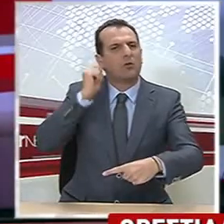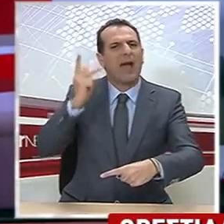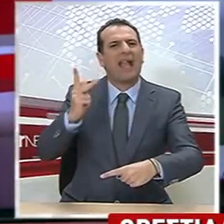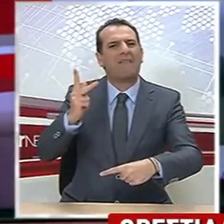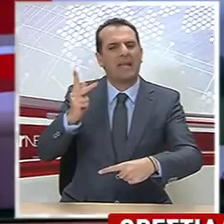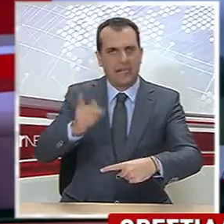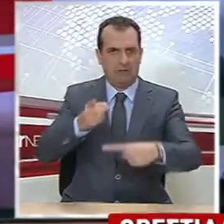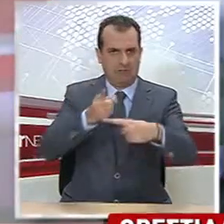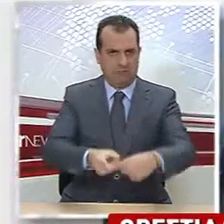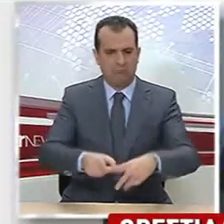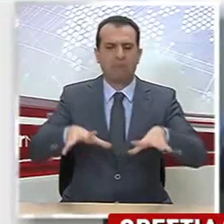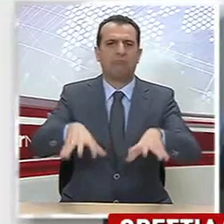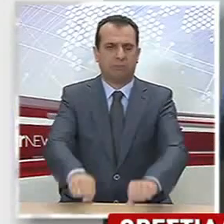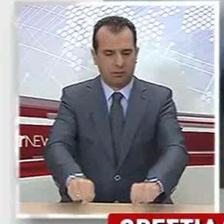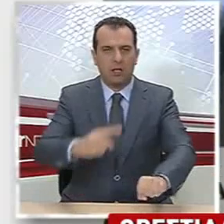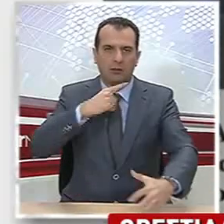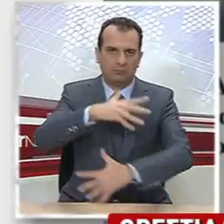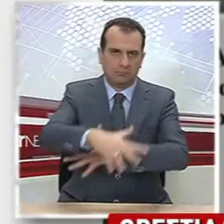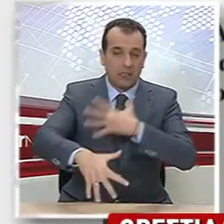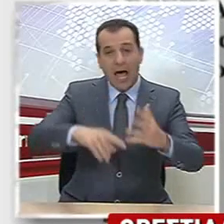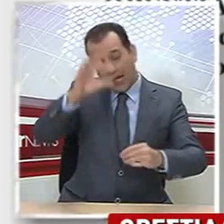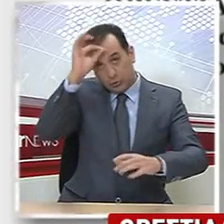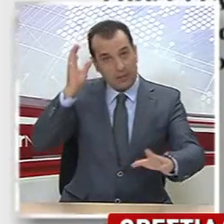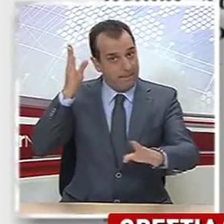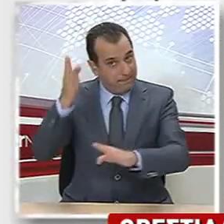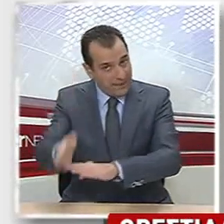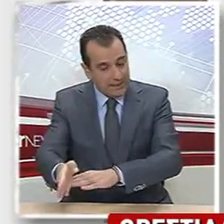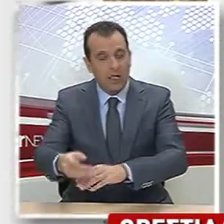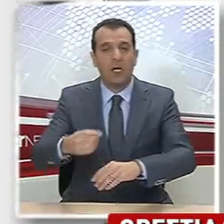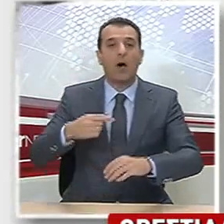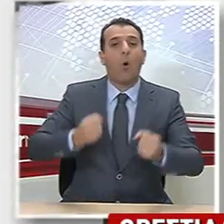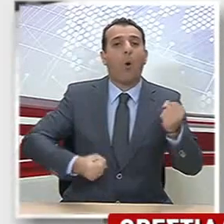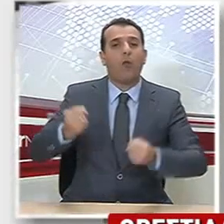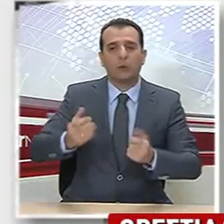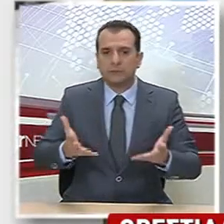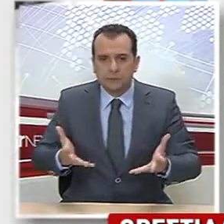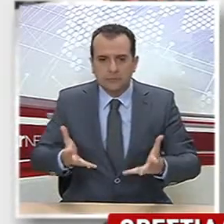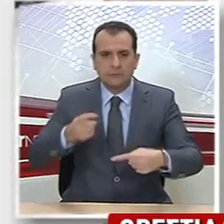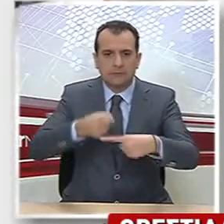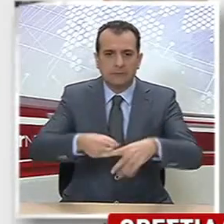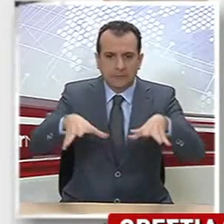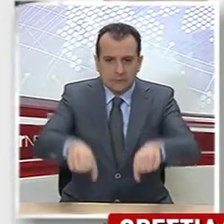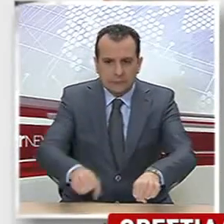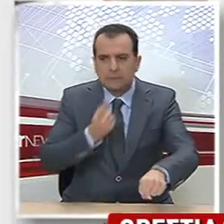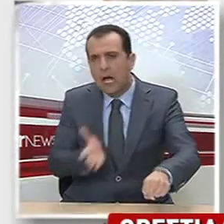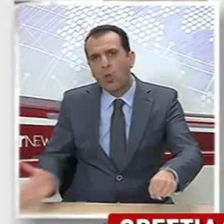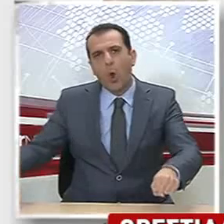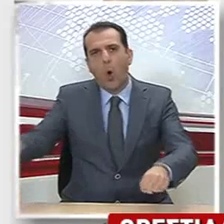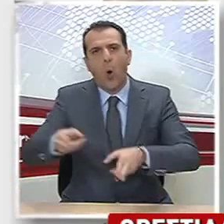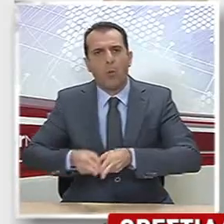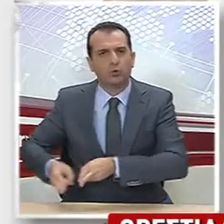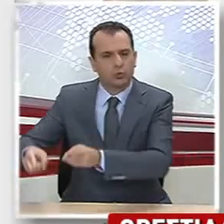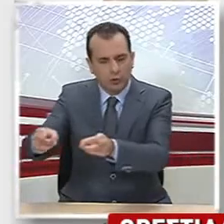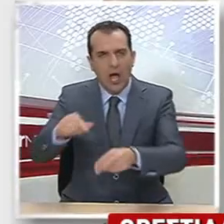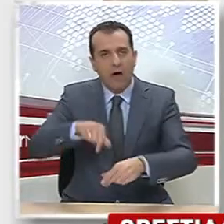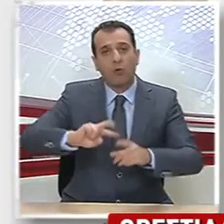το evros.pavlanews.gr, στην περιοχή έσπευσαν αστυνομικές δυνάμεις, ενώ οδηγοί αναγκάζονται να πηγαίνουν μέσω παράδρομου. Είναι η δεύτερη